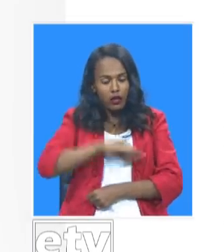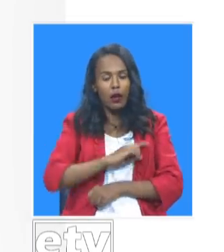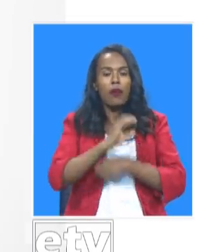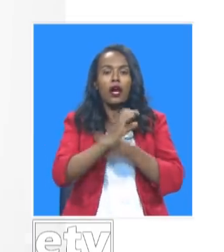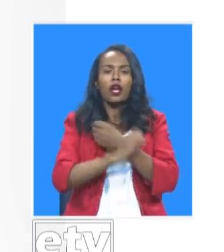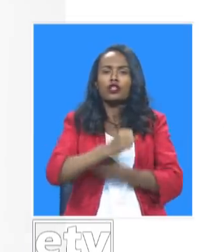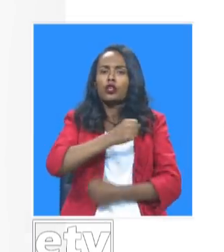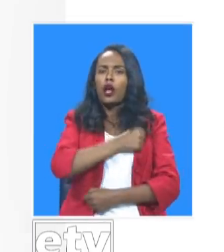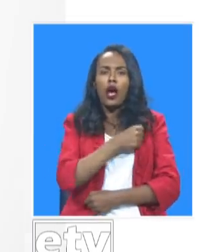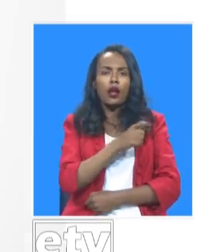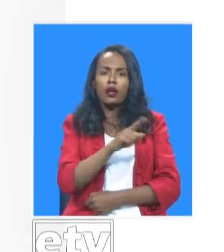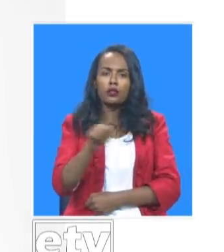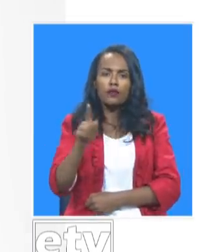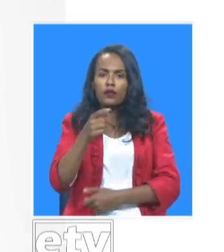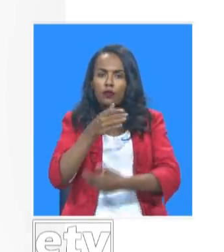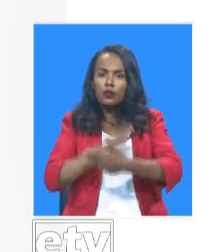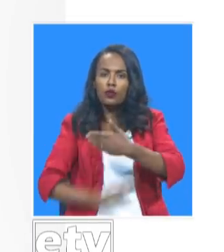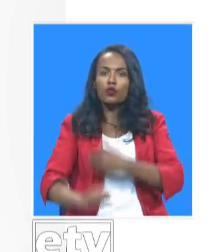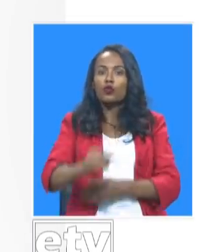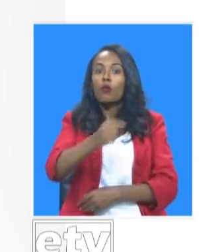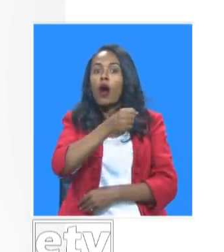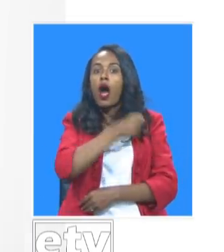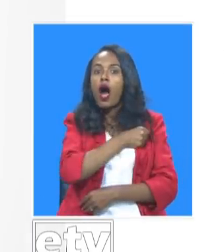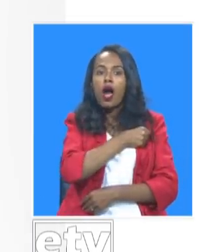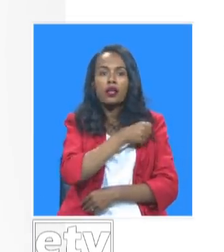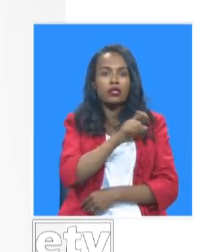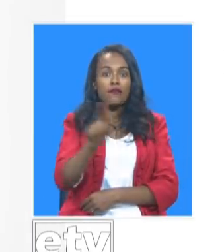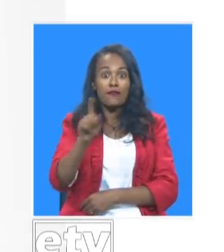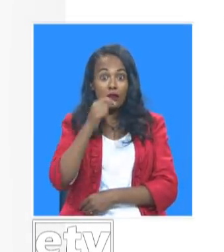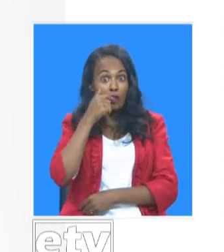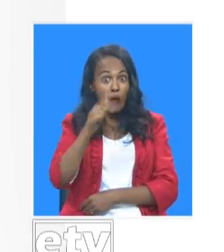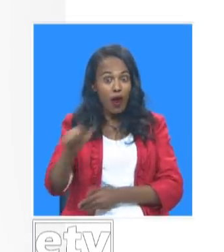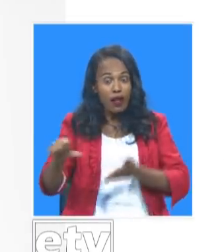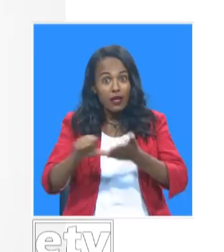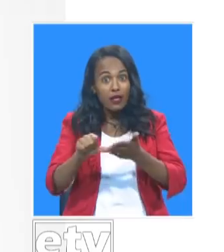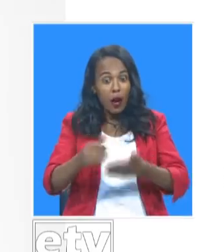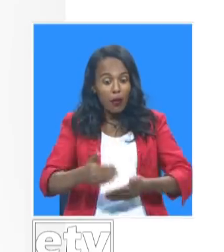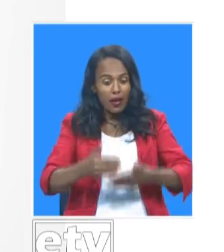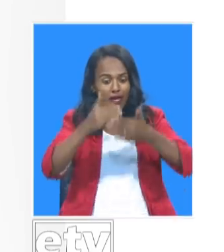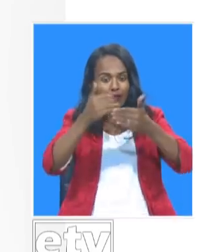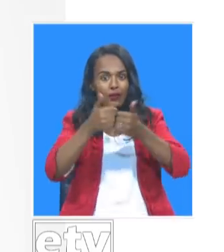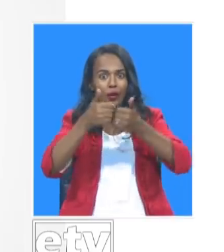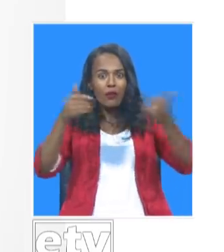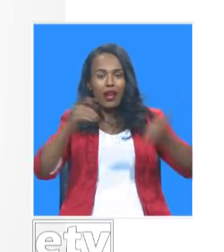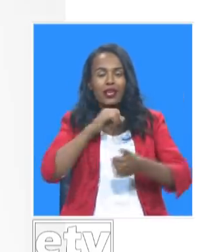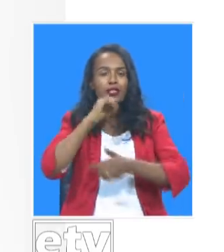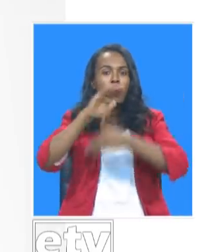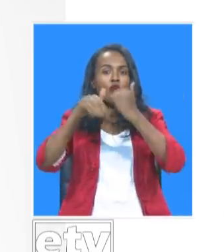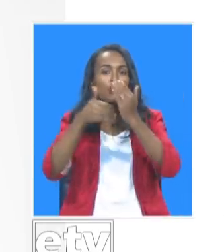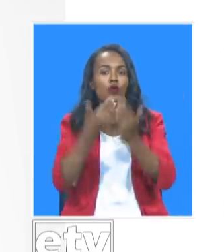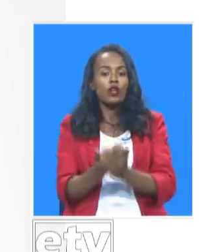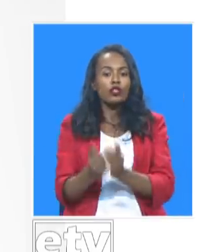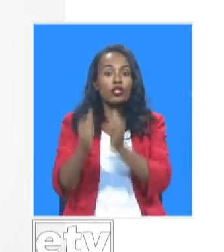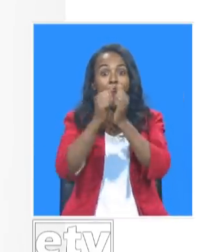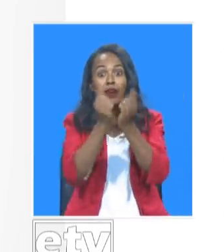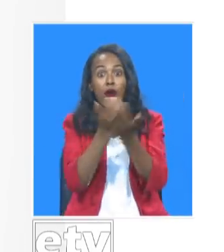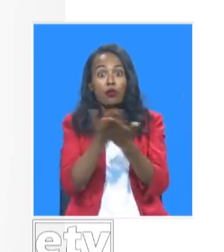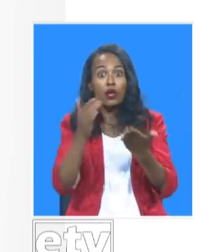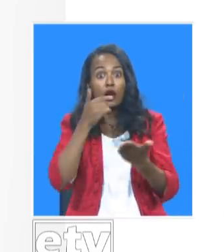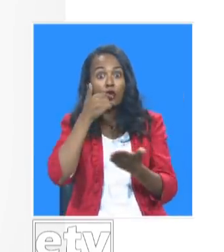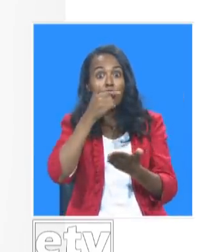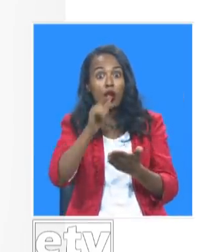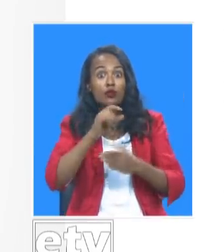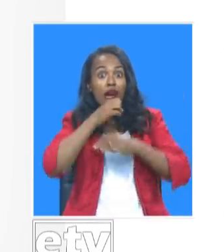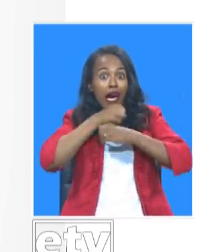ሀገራችንን አናስደፍርም፣ ትውልዱም አያስደፍርም ብለዋል። የአባይ ግድብ የሚለያየን ሳይሆን የሁላችንና የጋራ ጉዳያችን ያሉት